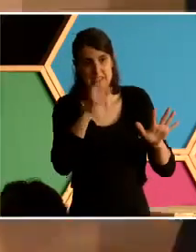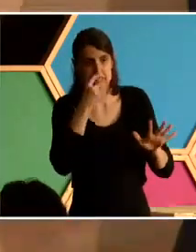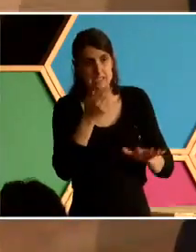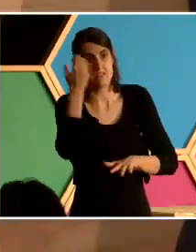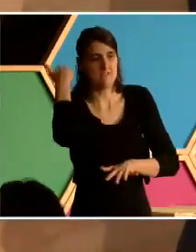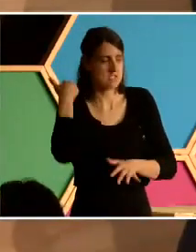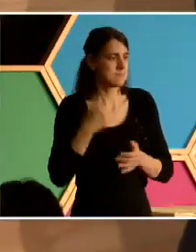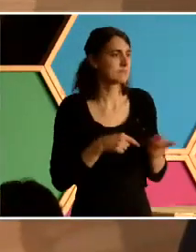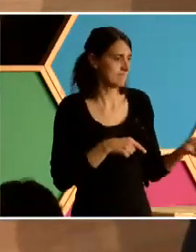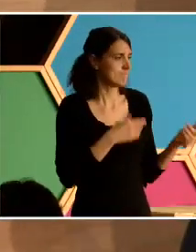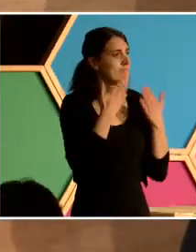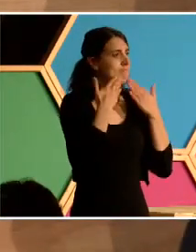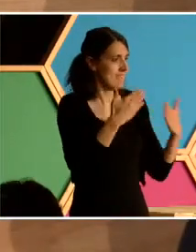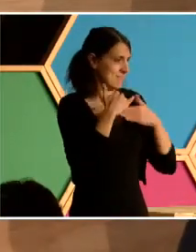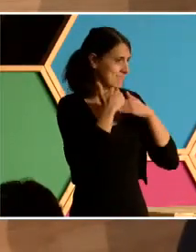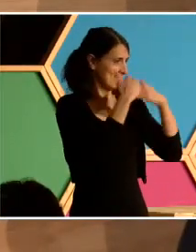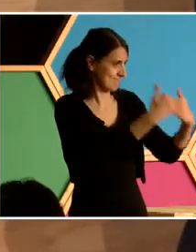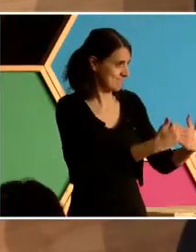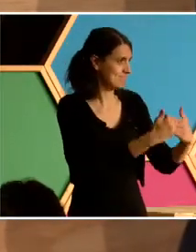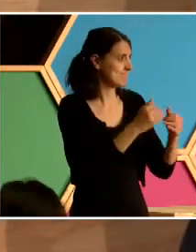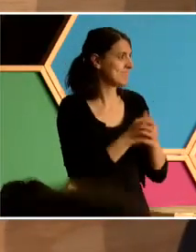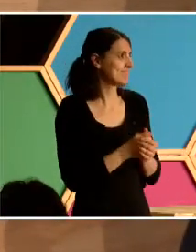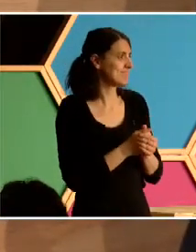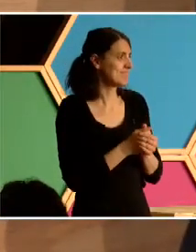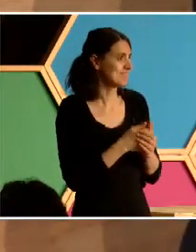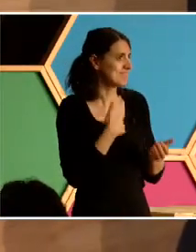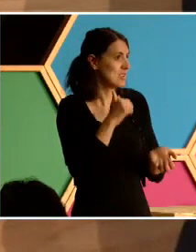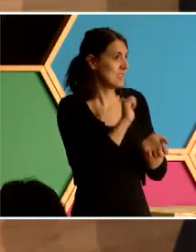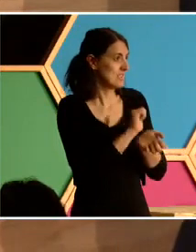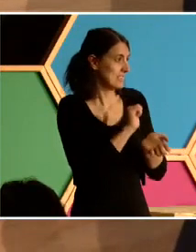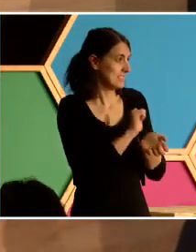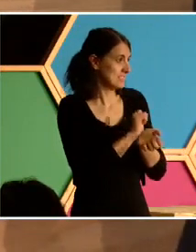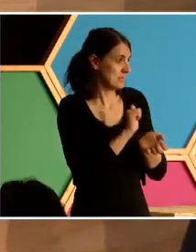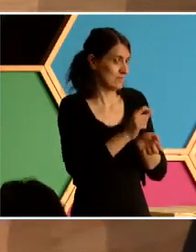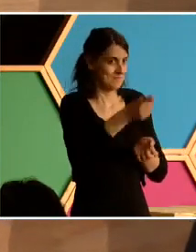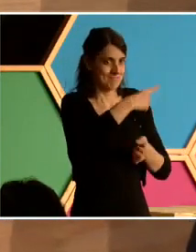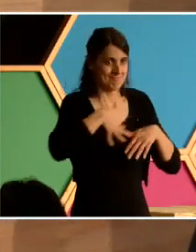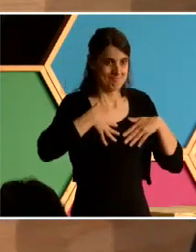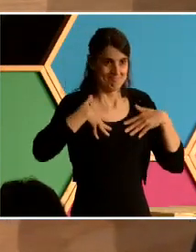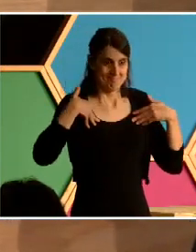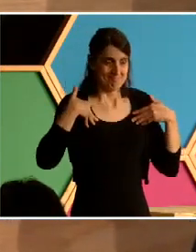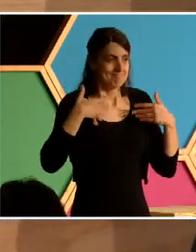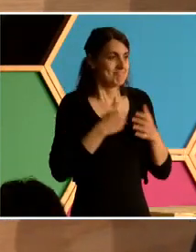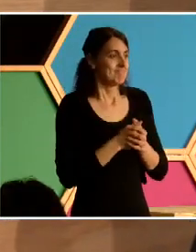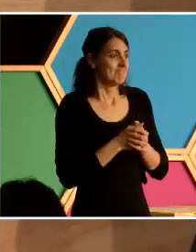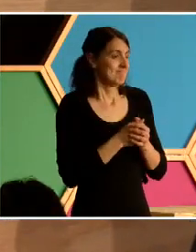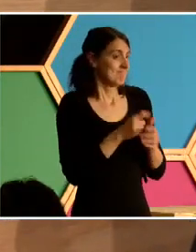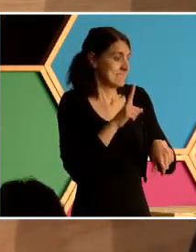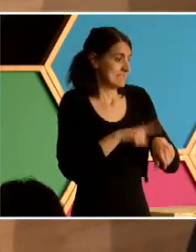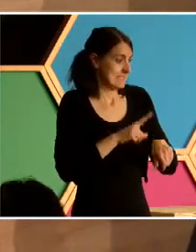per convidar-me. Hem començat eufòrics i espero que també ho acabarem. I en tot cas, com que tenim un temps